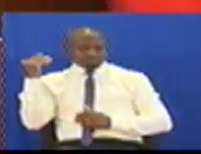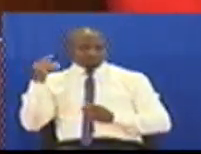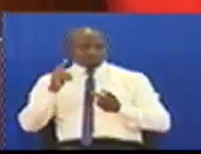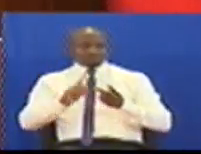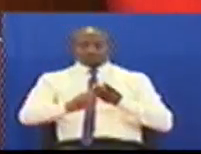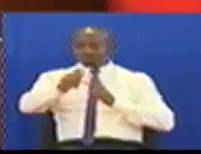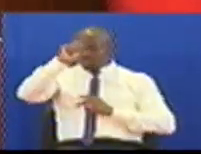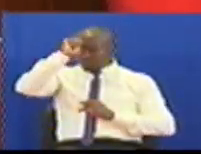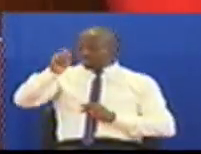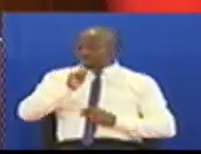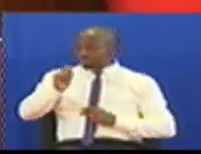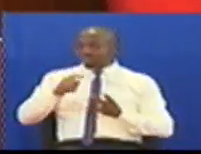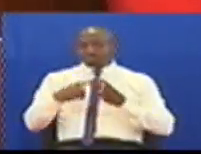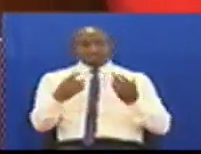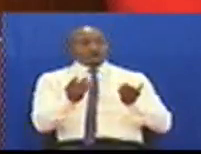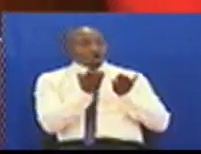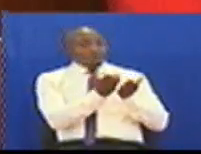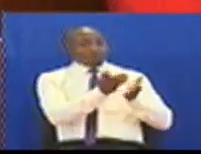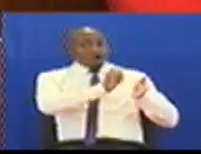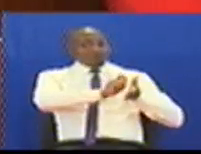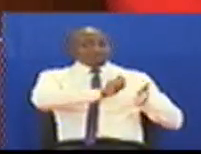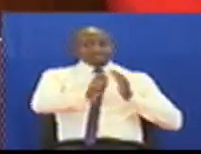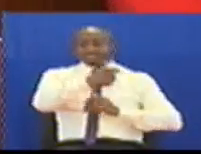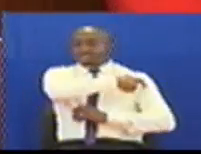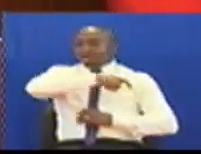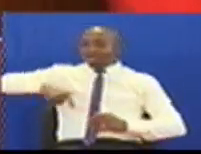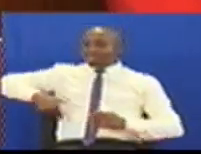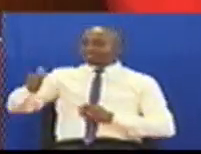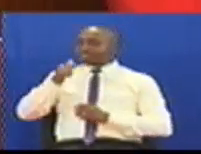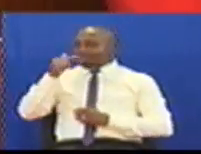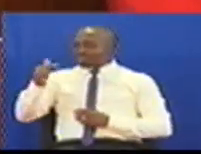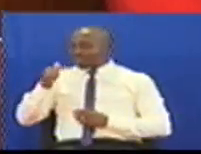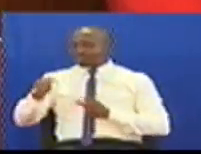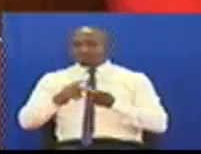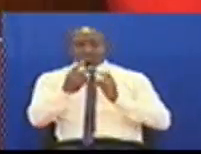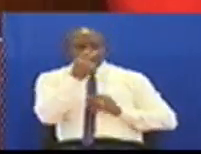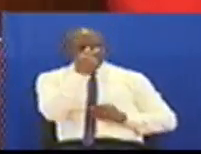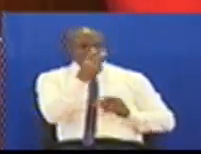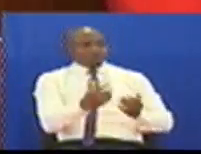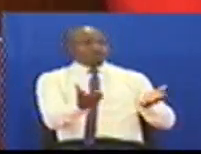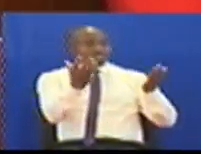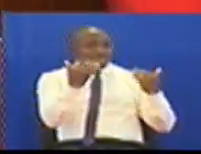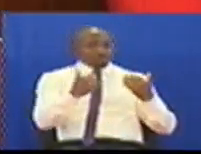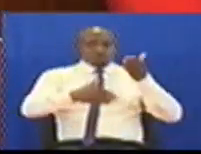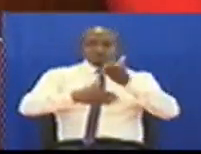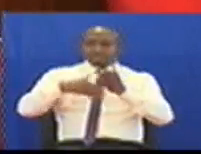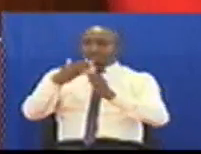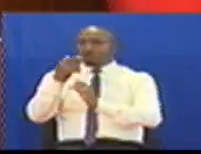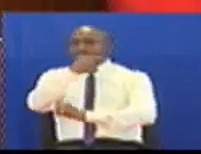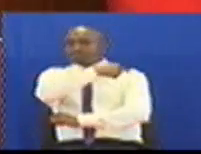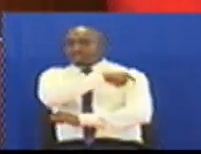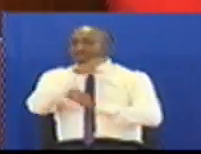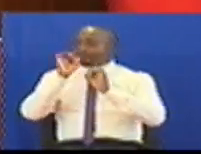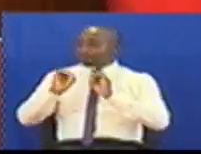hiyo, niombe sasa ofisi ya Rais TAMISEMI kuangalia uwezekano wa ujenzi wa hospitali mpya ya wilaya ya